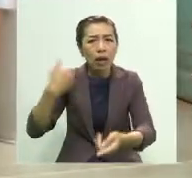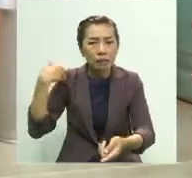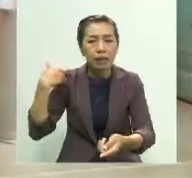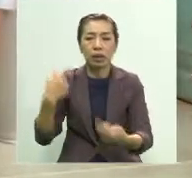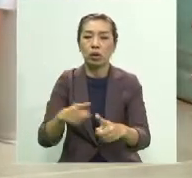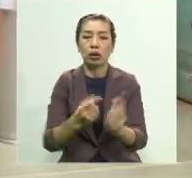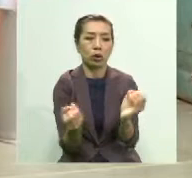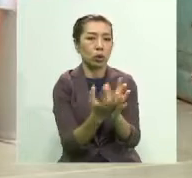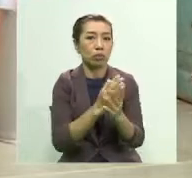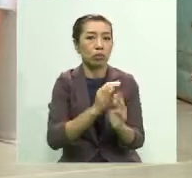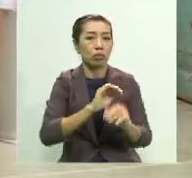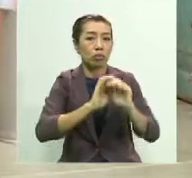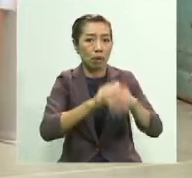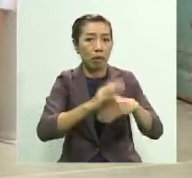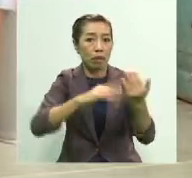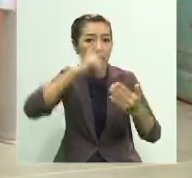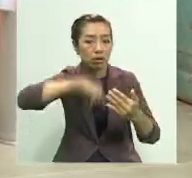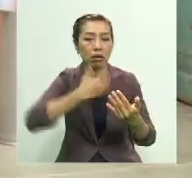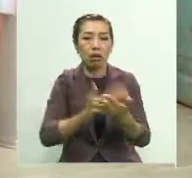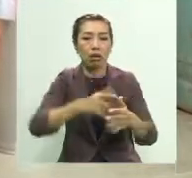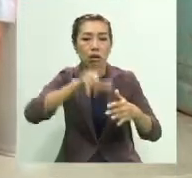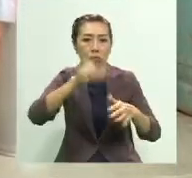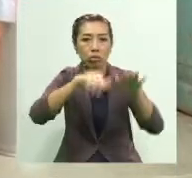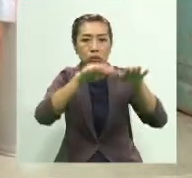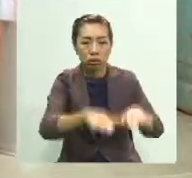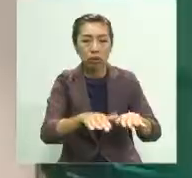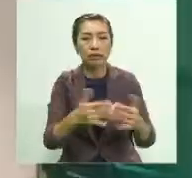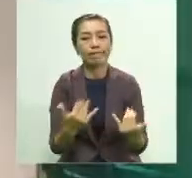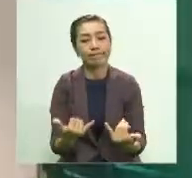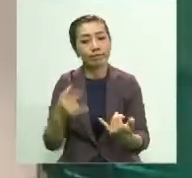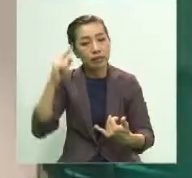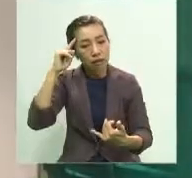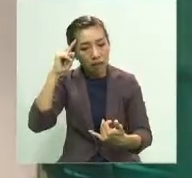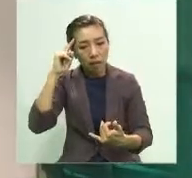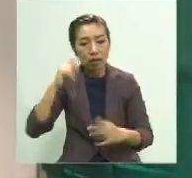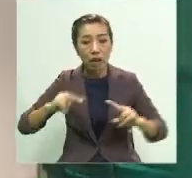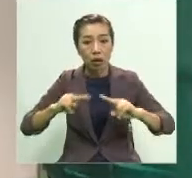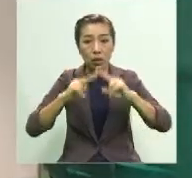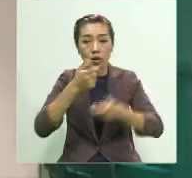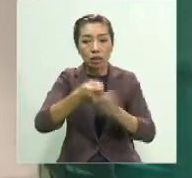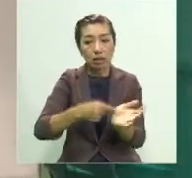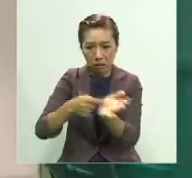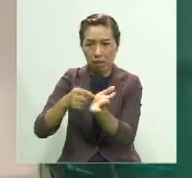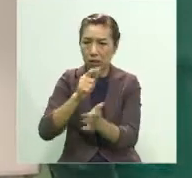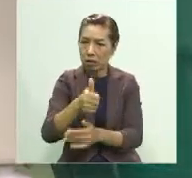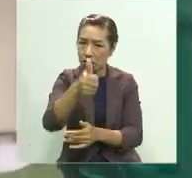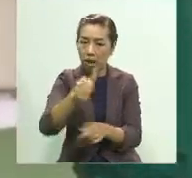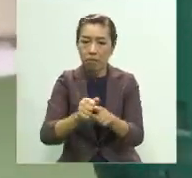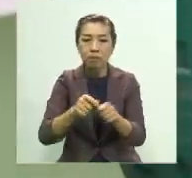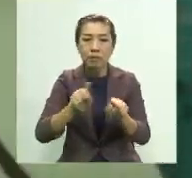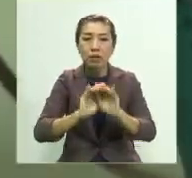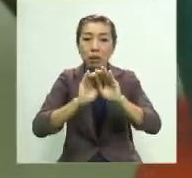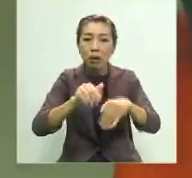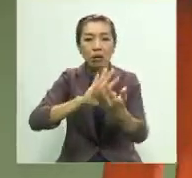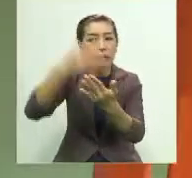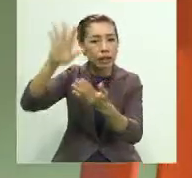นส่งผลให้มะพร้าวในประเทศราคาตกต่ำอย่างต่อเนื่องเพราะฉะนั้นเนี่ยก็มีการเสนอเข้าไปว่าควรที่จะมีการควบคุ